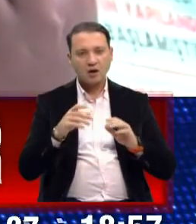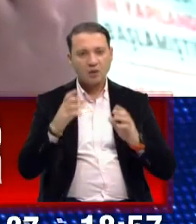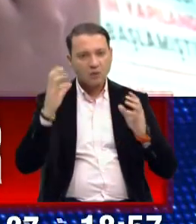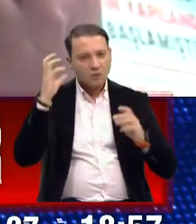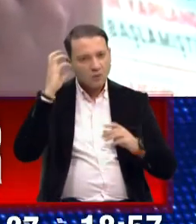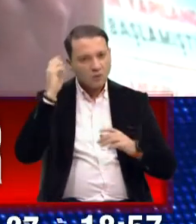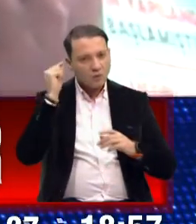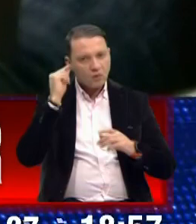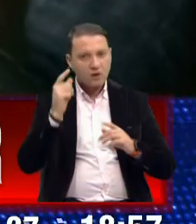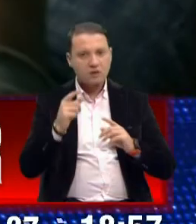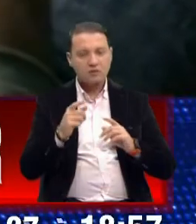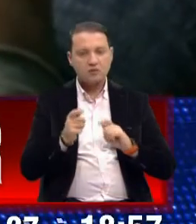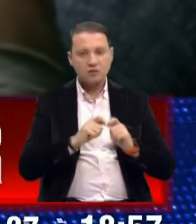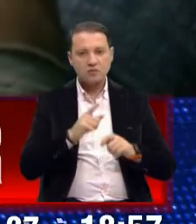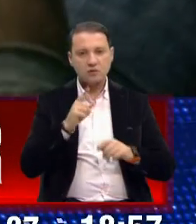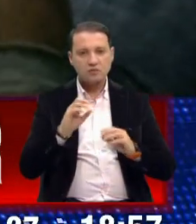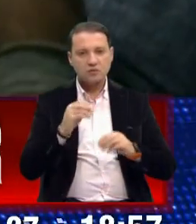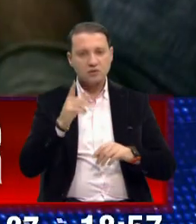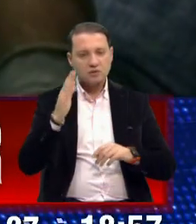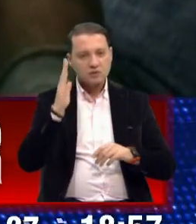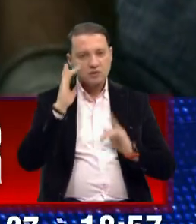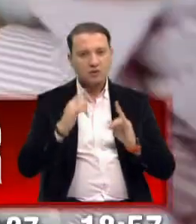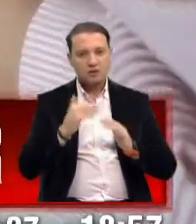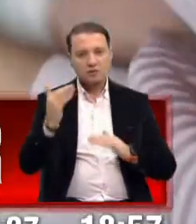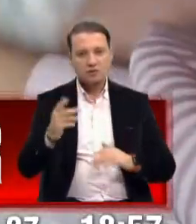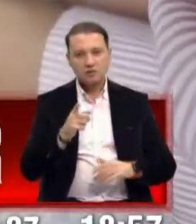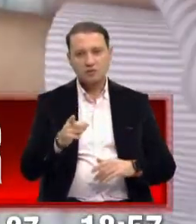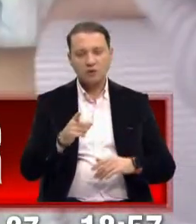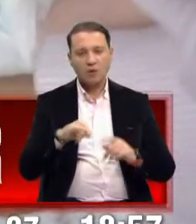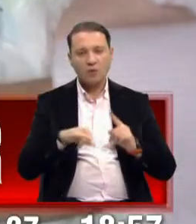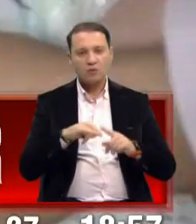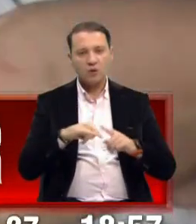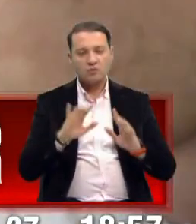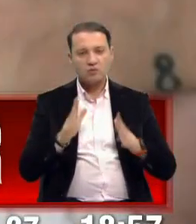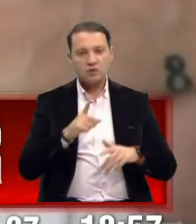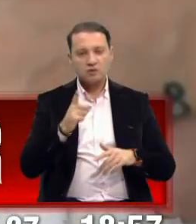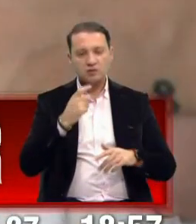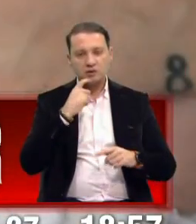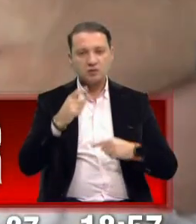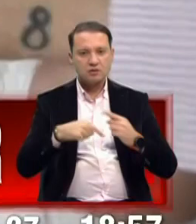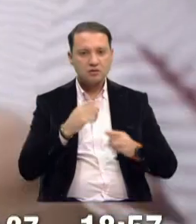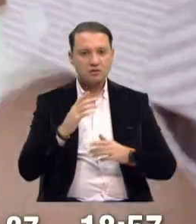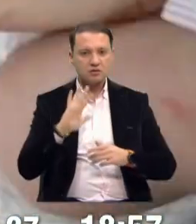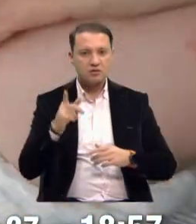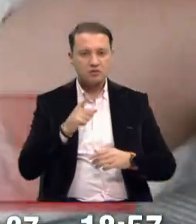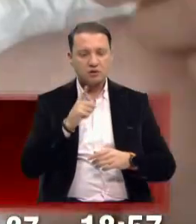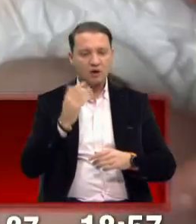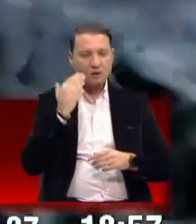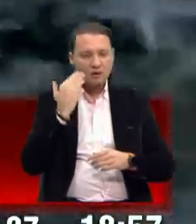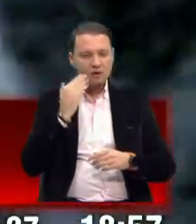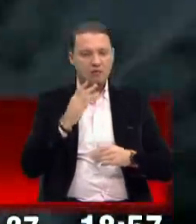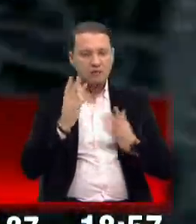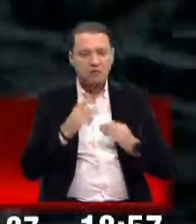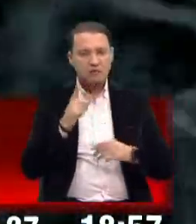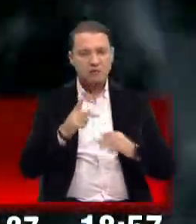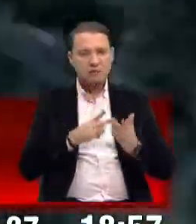kulaklıklar kullanılabilir çocukların yataklarından uzak tutulabilir ve hormon bozucular nesilden nesile geçiyor Anneannenin maruz